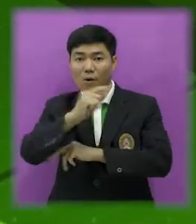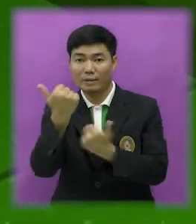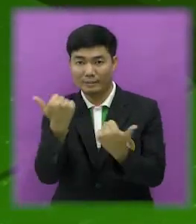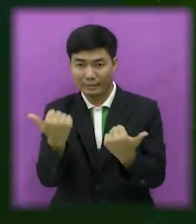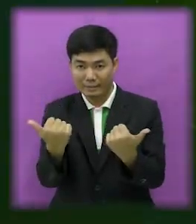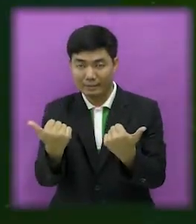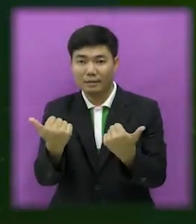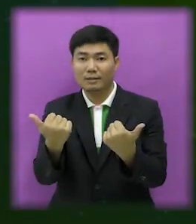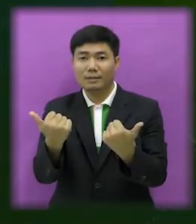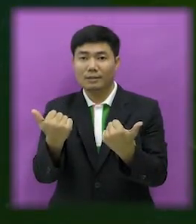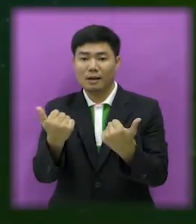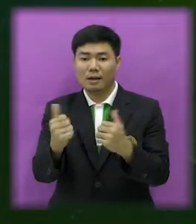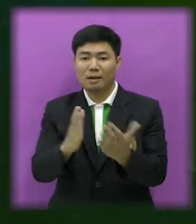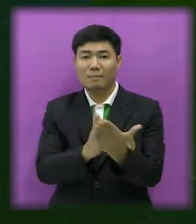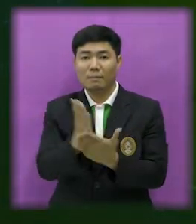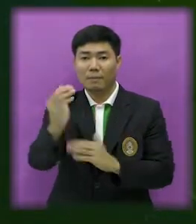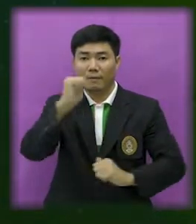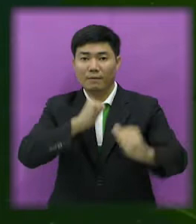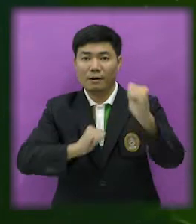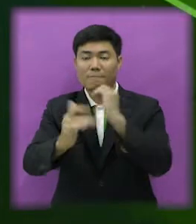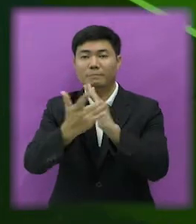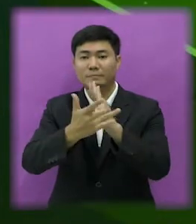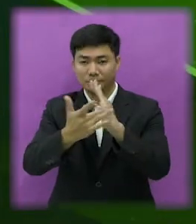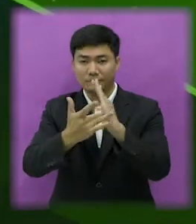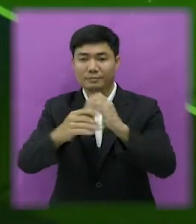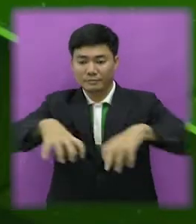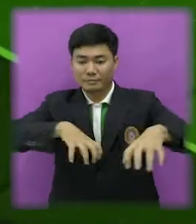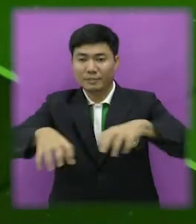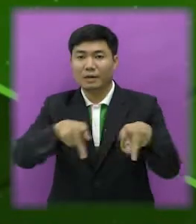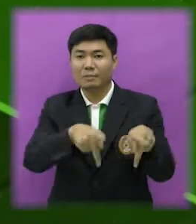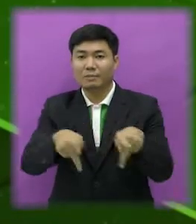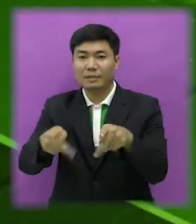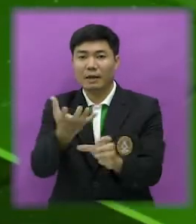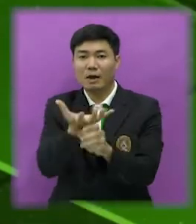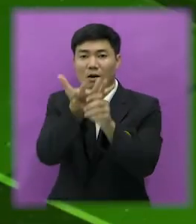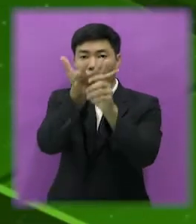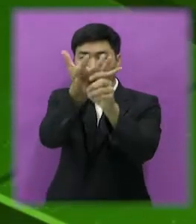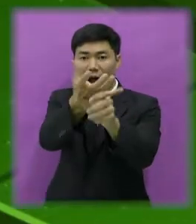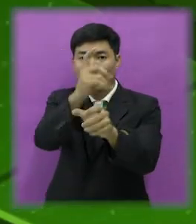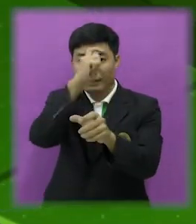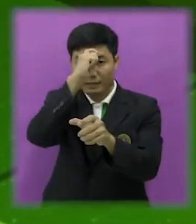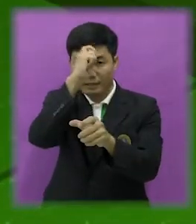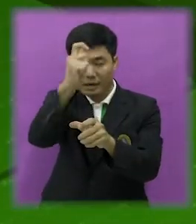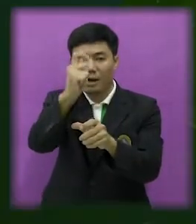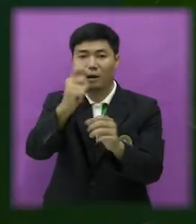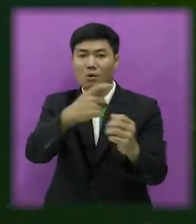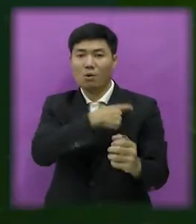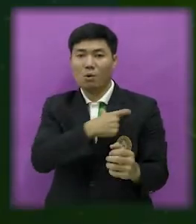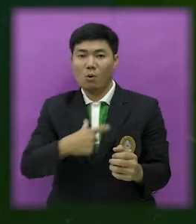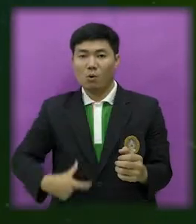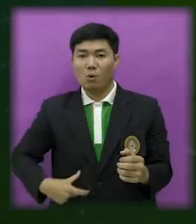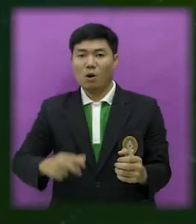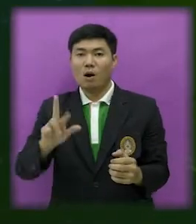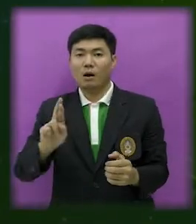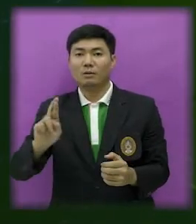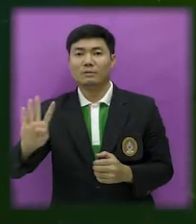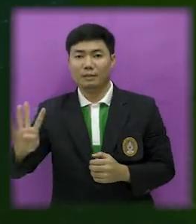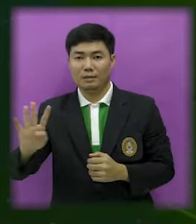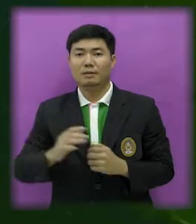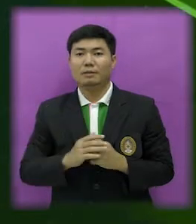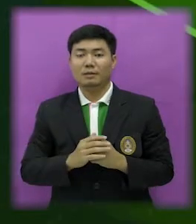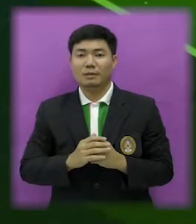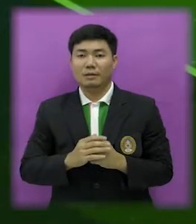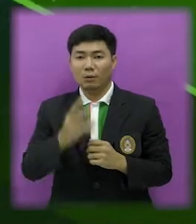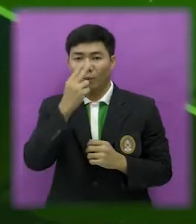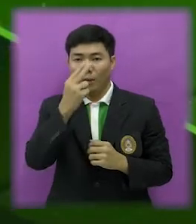รกในวันนี้คณะวิทยาศาสตร์และเทคโนโลยีจัดพิธีถวายเครื่องราชสักการะพระบาทสมเด็จพระจอมเกล้าเจ้าอยู่หัวรัชกาลที่